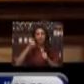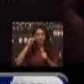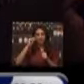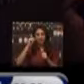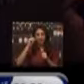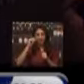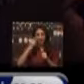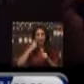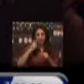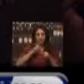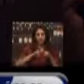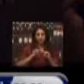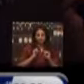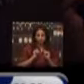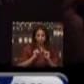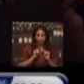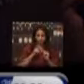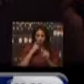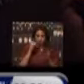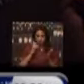العزيز. الرواية صحيحة؟